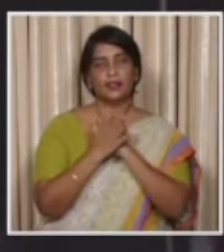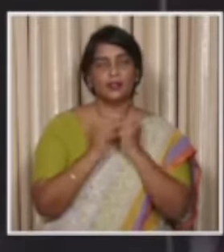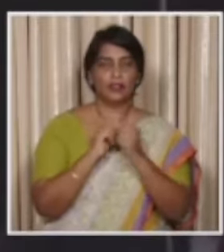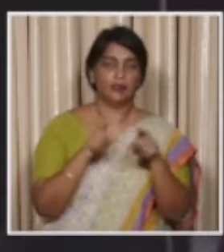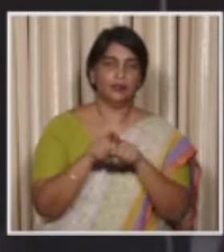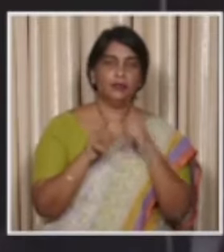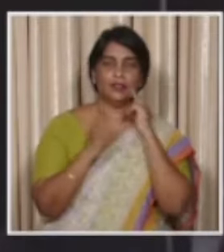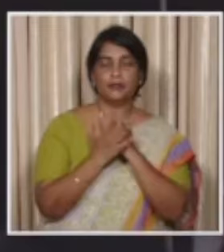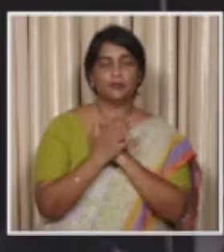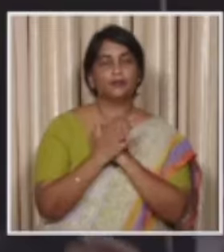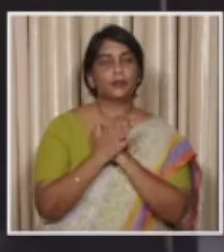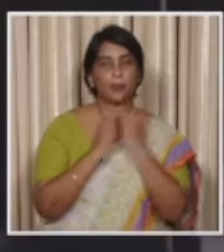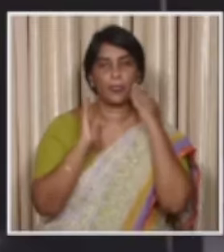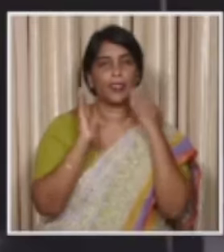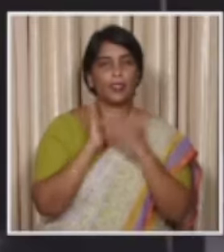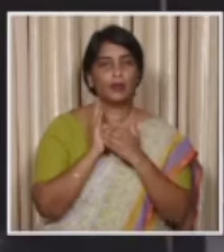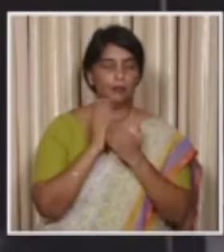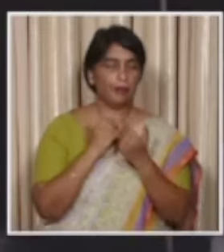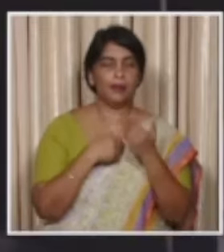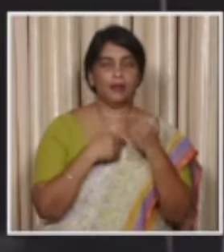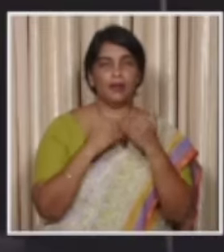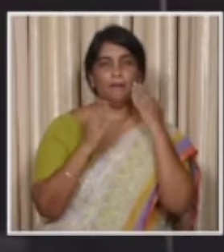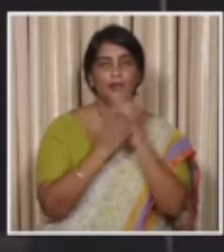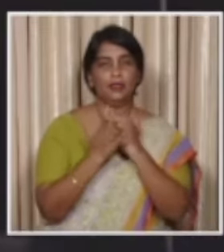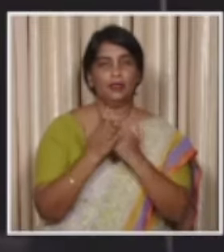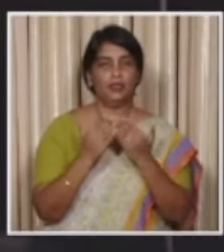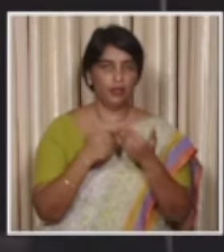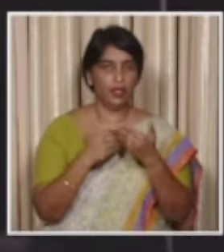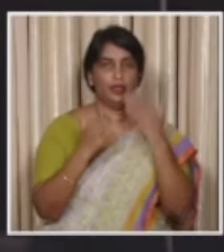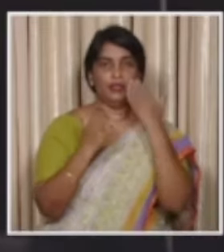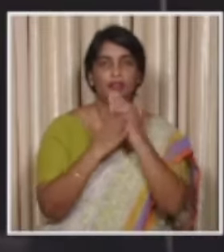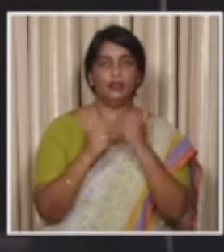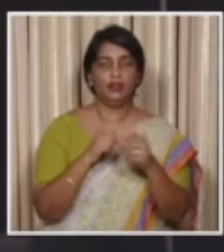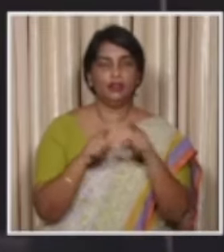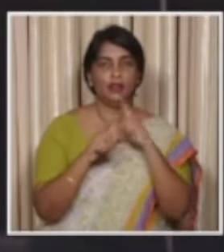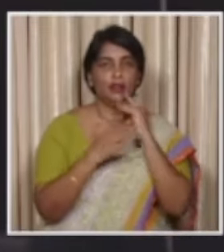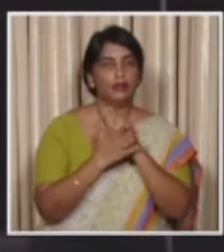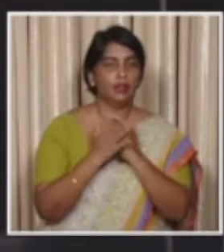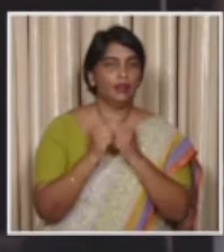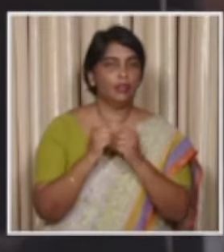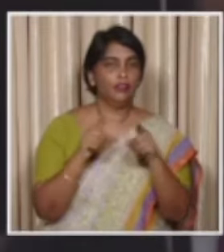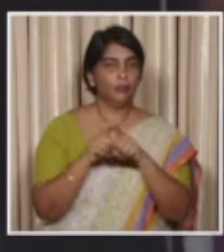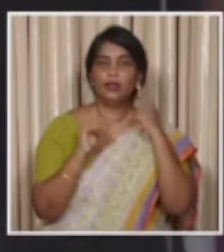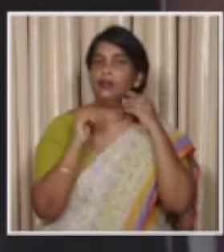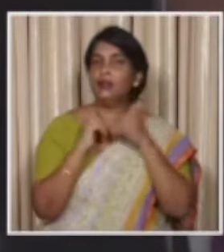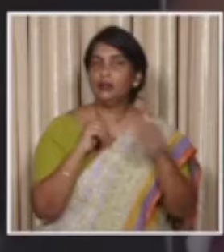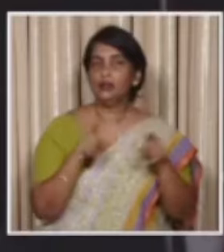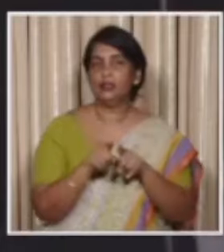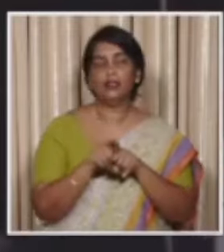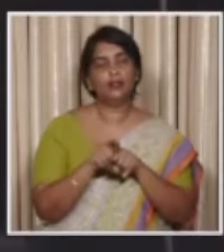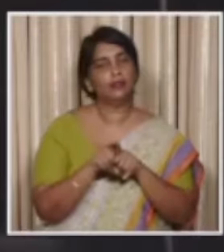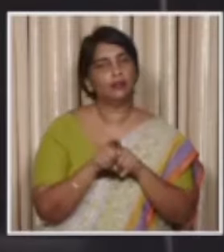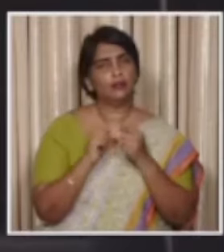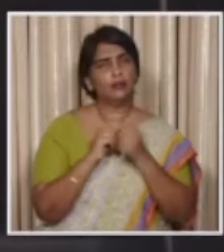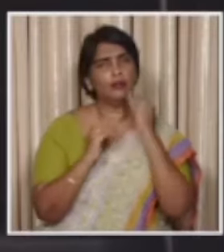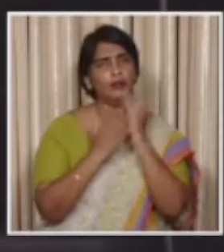මේ චක්‍රලේඛනය වෙනස් කරන්න කියලා. මොකද මේ චක්‍රලේඛනය තියෙන්නේ අවතැන් වුවන් කඳවුරට ආවම තමයි කෑම දෙන්නේ. හරිද? එතකොට නවතෙන්